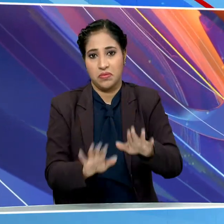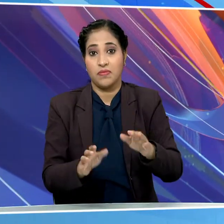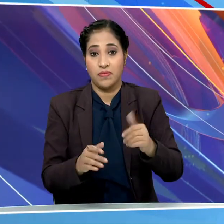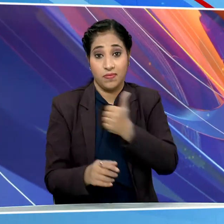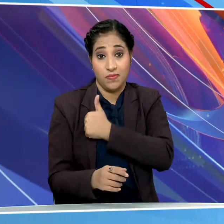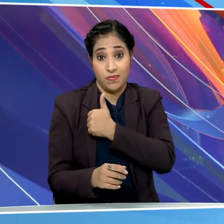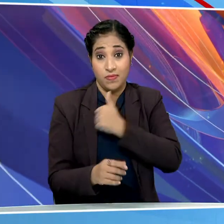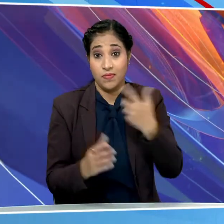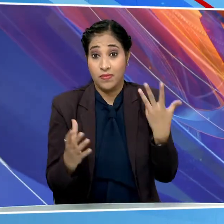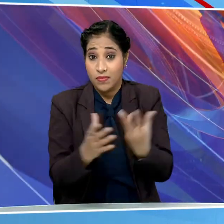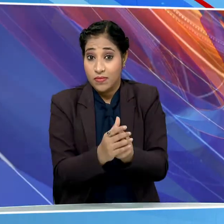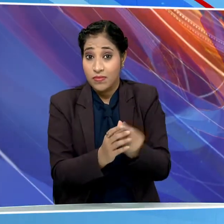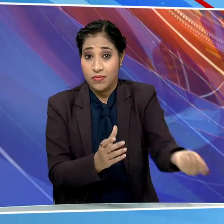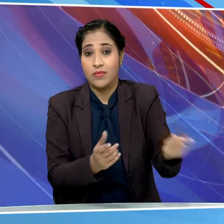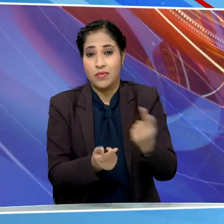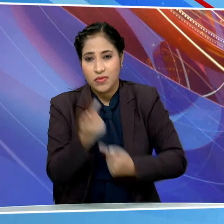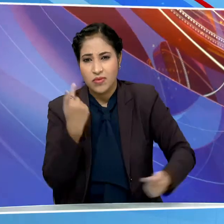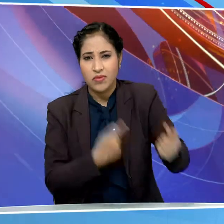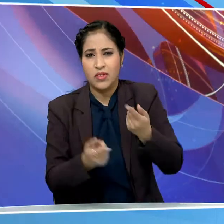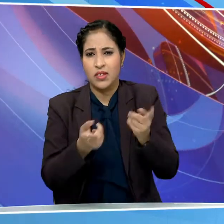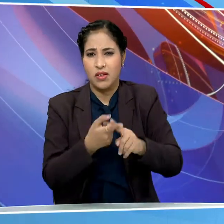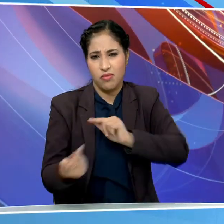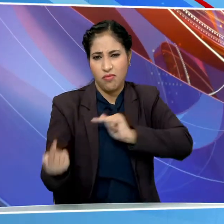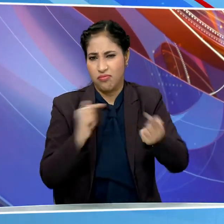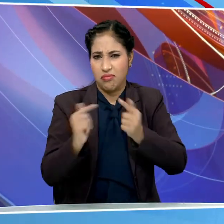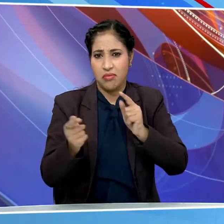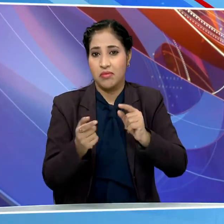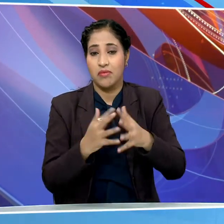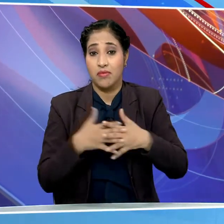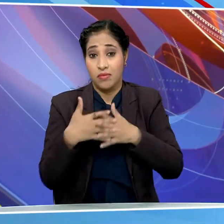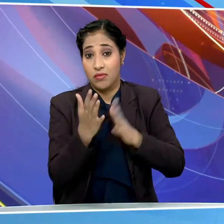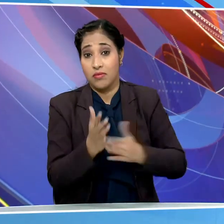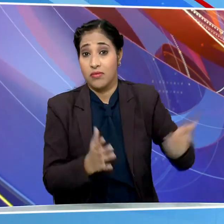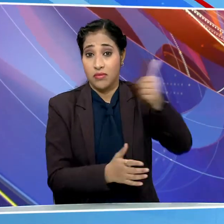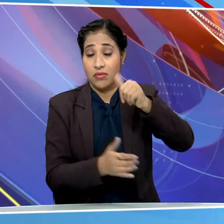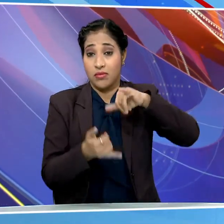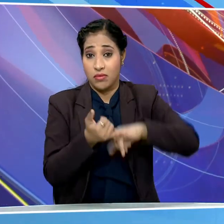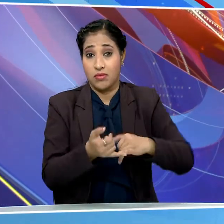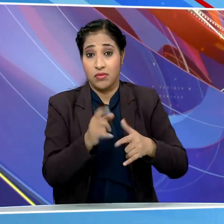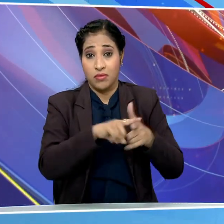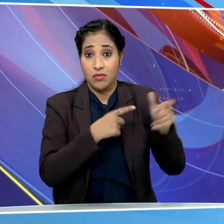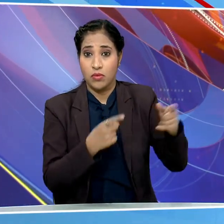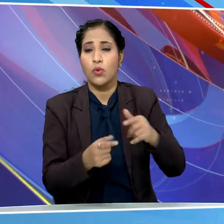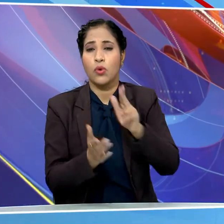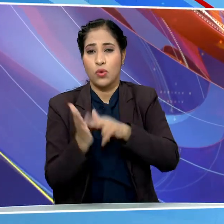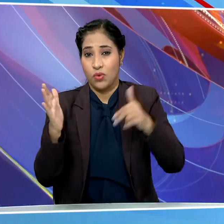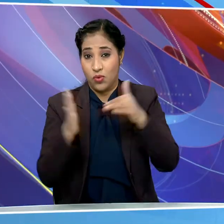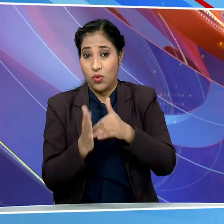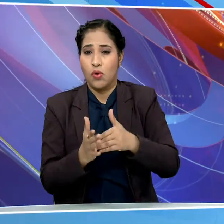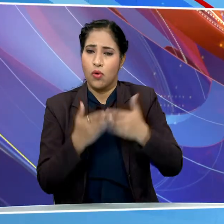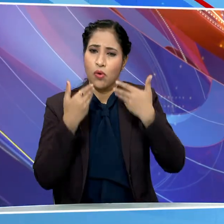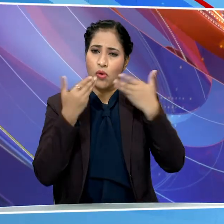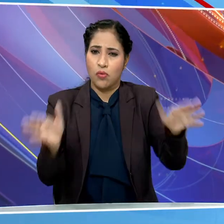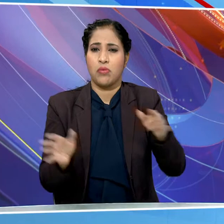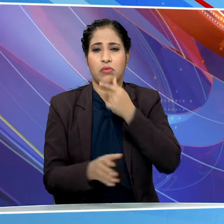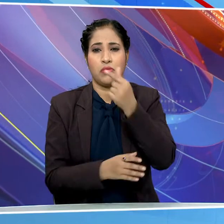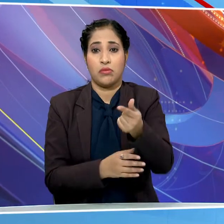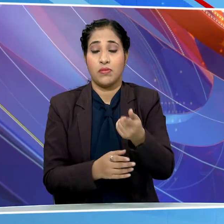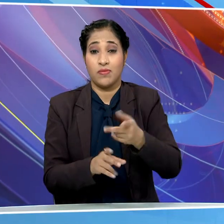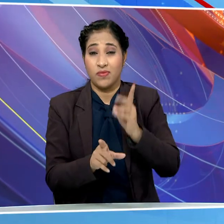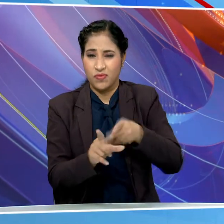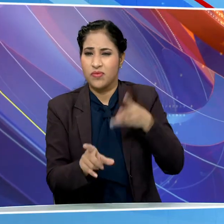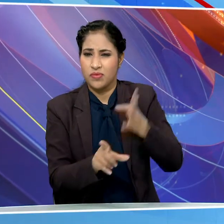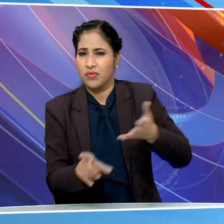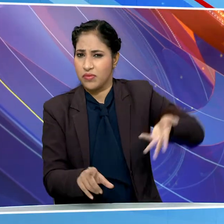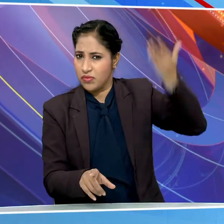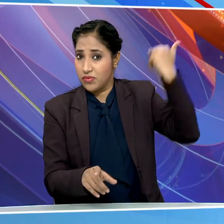कनाडा के साथ कूटनीतिक विवाद पर विदेश मंत्री डॉक्टर एस जयशंकर ने न्यूयॉर्क में खुलकर बात की और कहा कि पिछले कुछ वर्षों